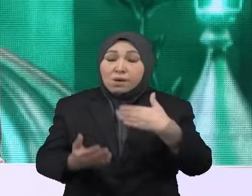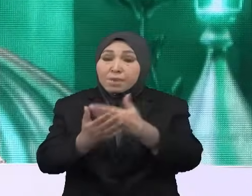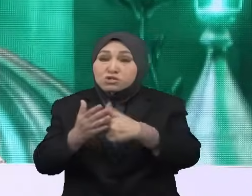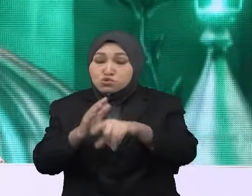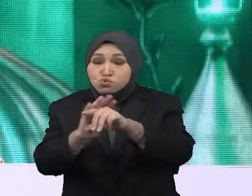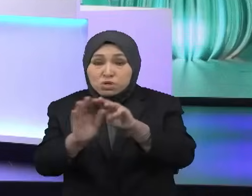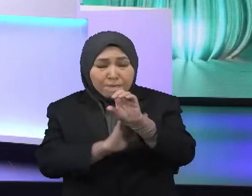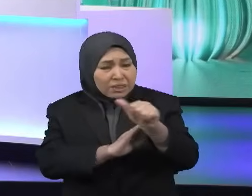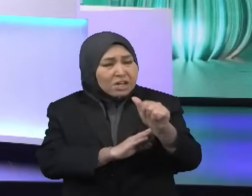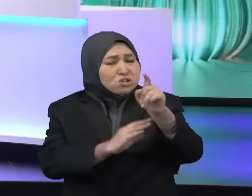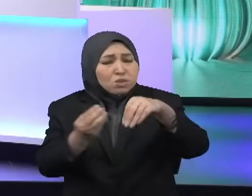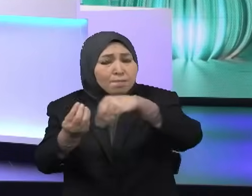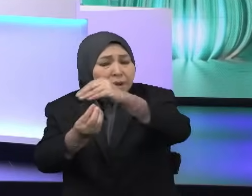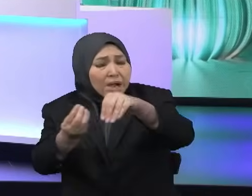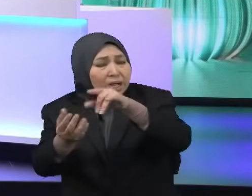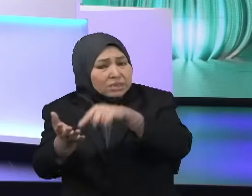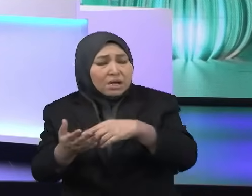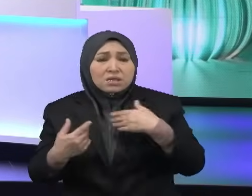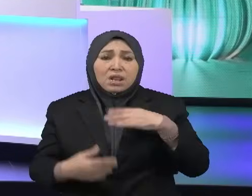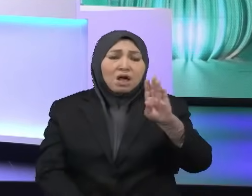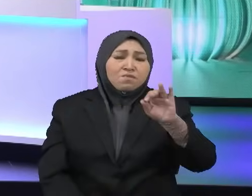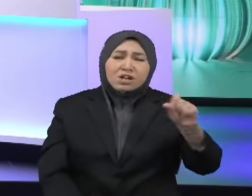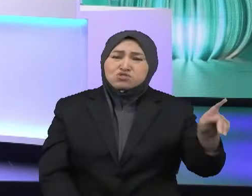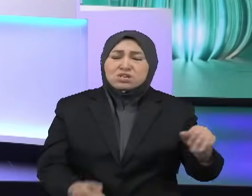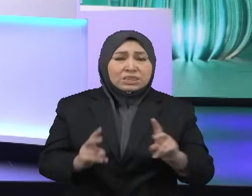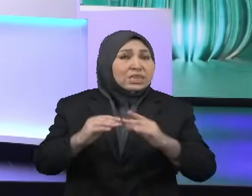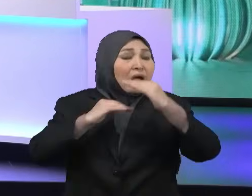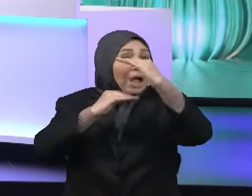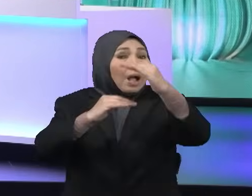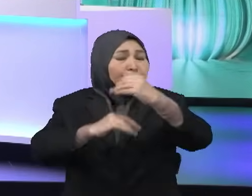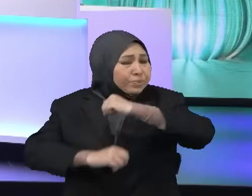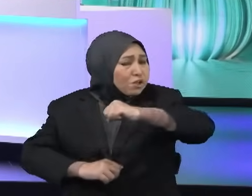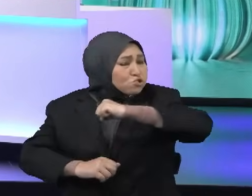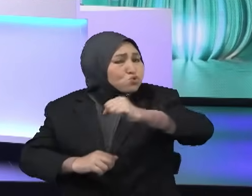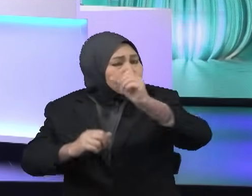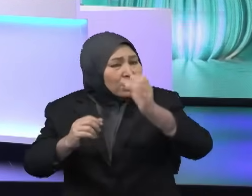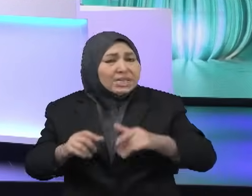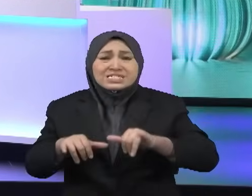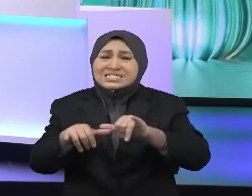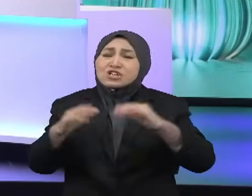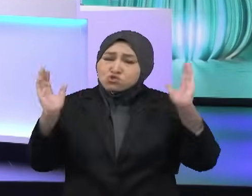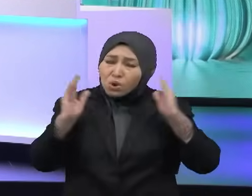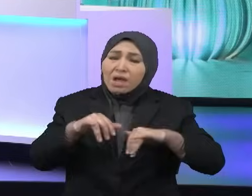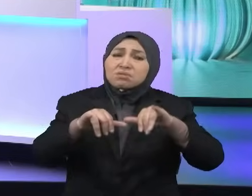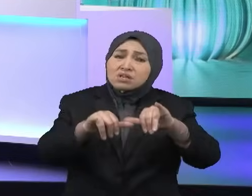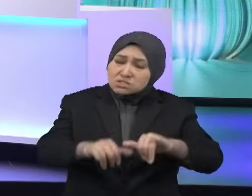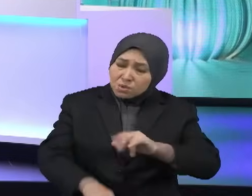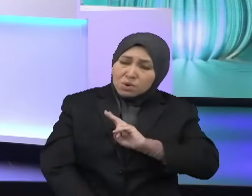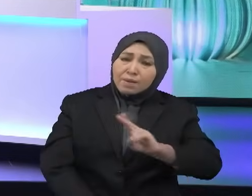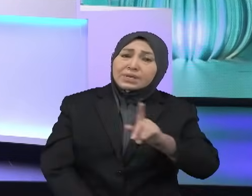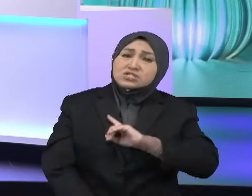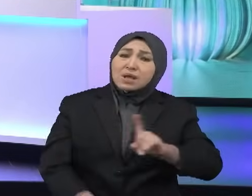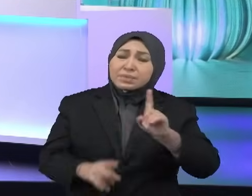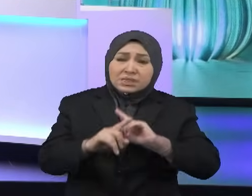peringkat Fathu Mekah ini adalah fasik tahap jihad, tahap perjuangan. Maksudnya dia masih solat, masih lagi beragama Islam,